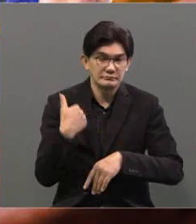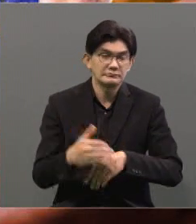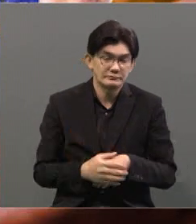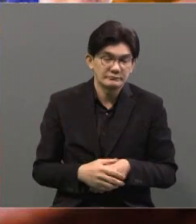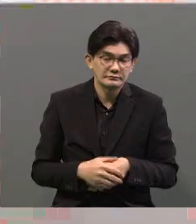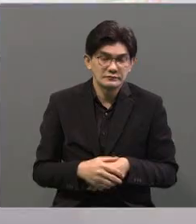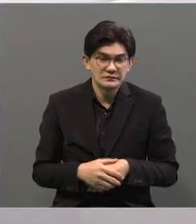ฮะ